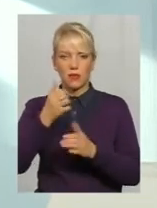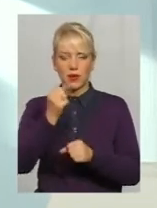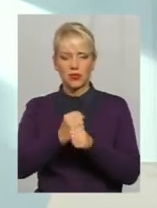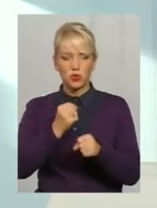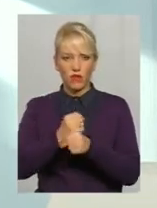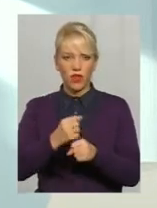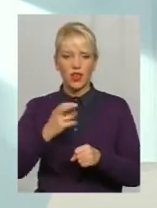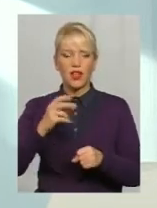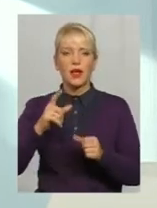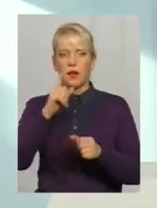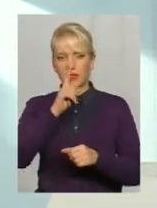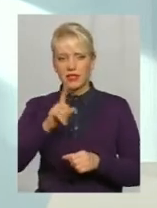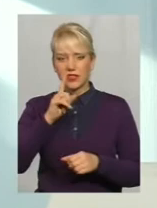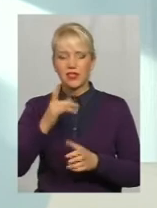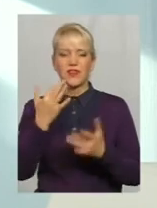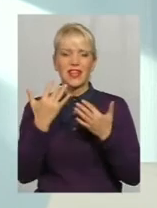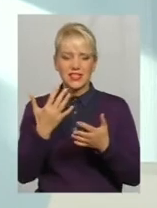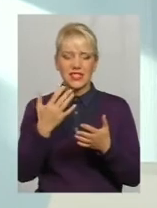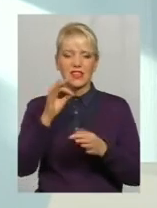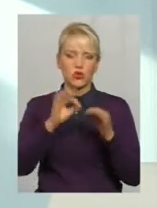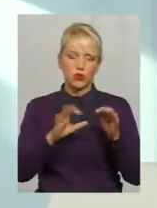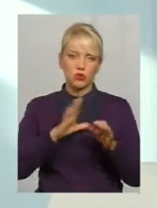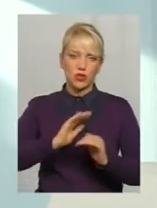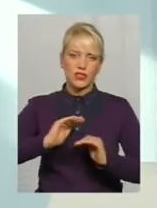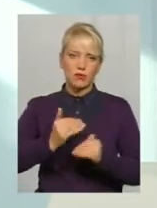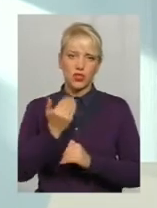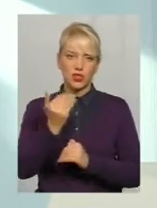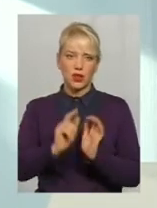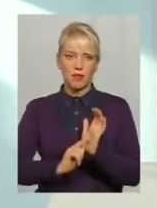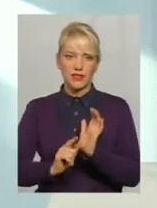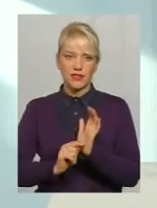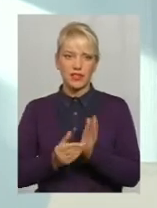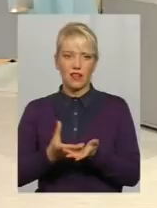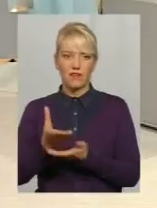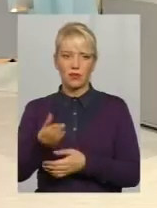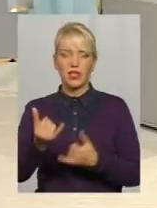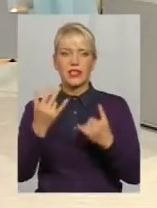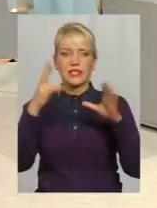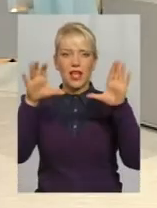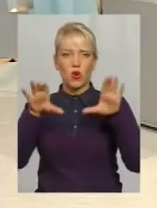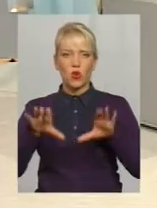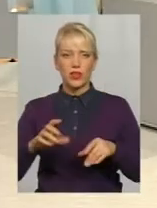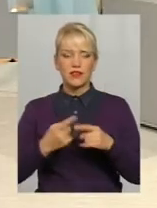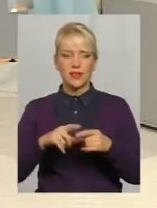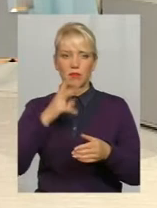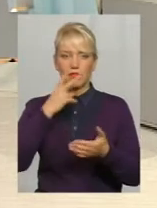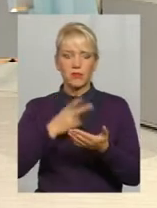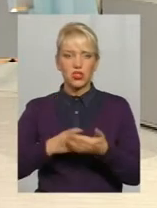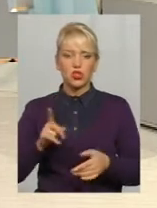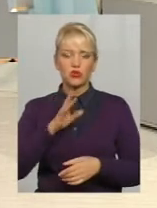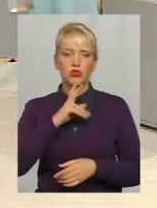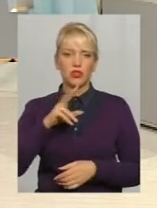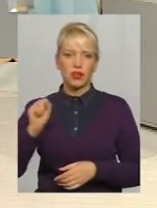віку, настільки відсотків, там є формула, була зменшена її пенсійна виплата. Законодавство це передбачає, що